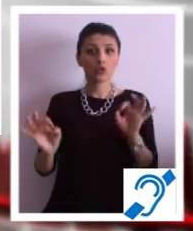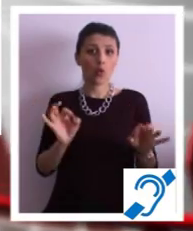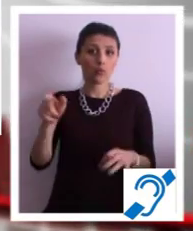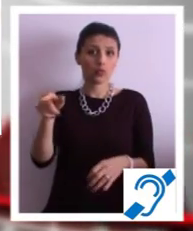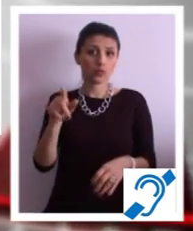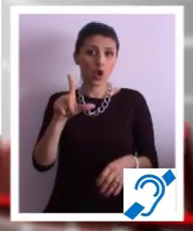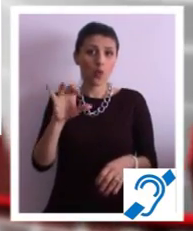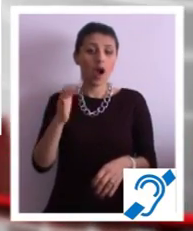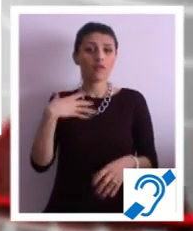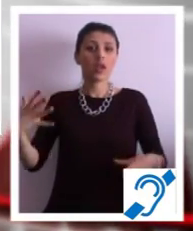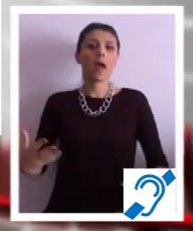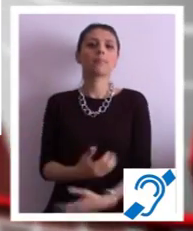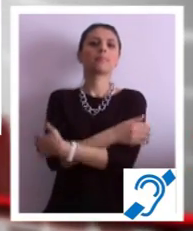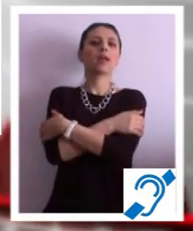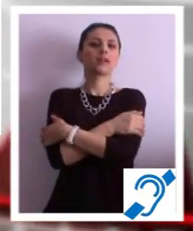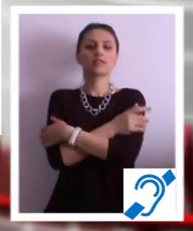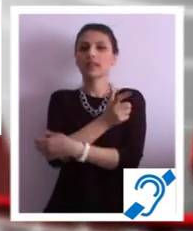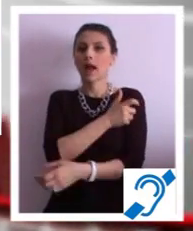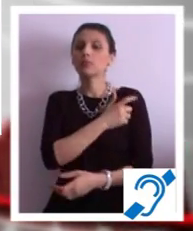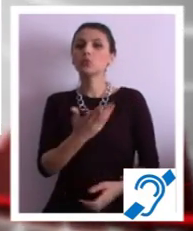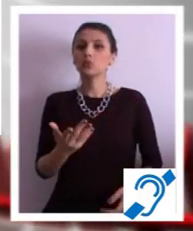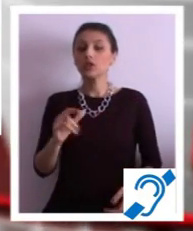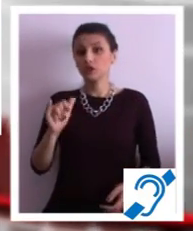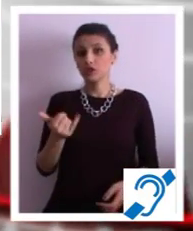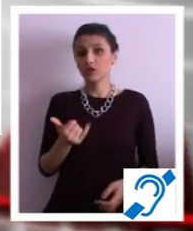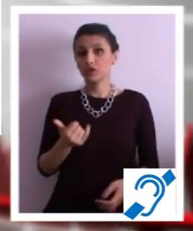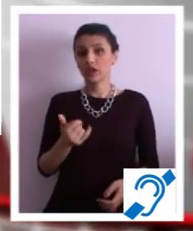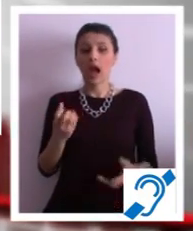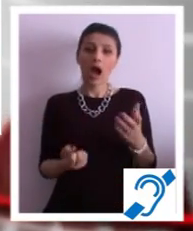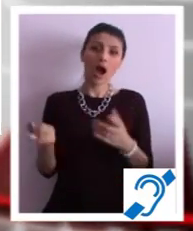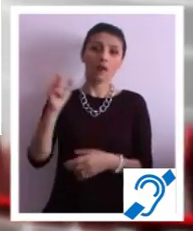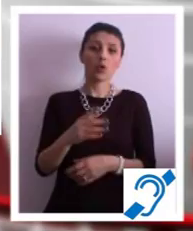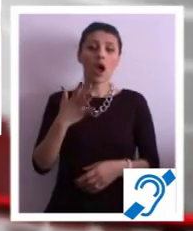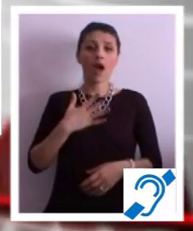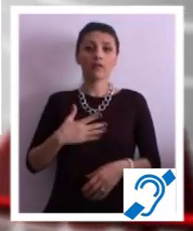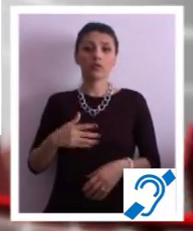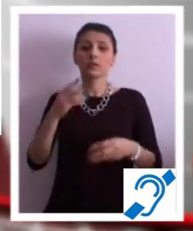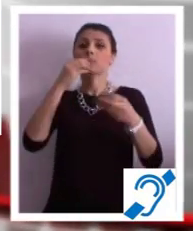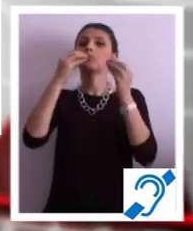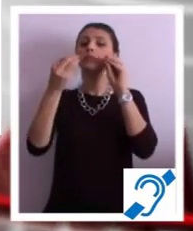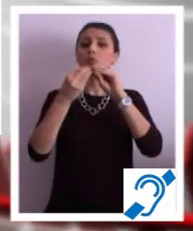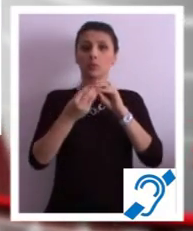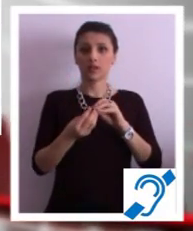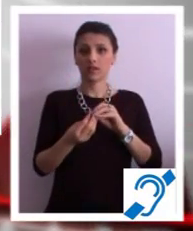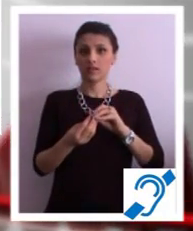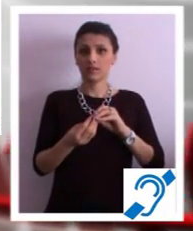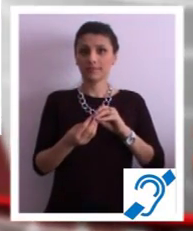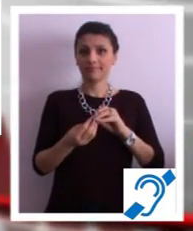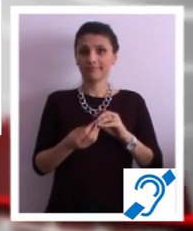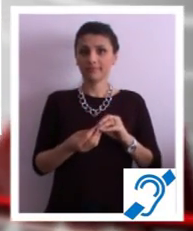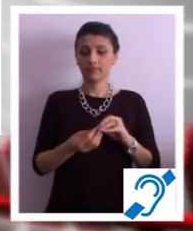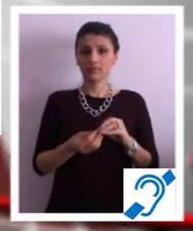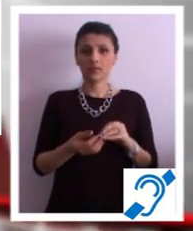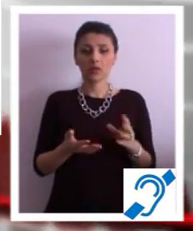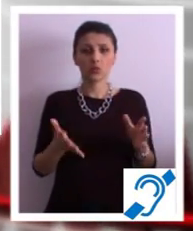domnul Luca, a vrut să mă ia în brațe și n-a putut. Și apoi a vrut să mă pupe. Pe